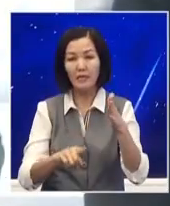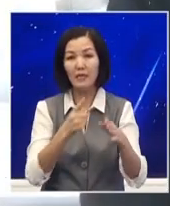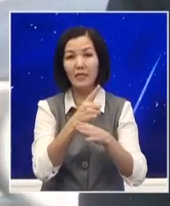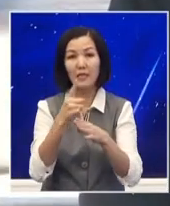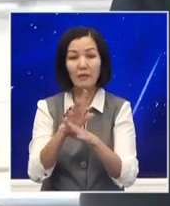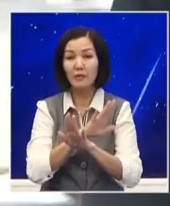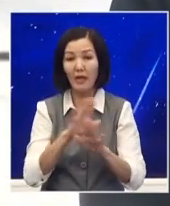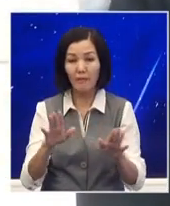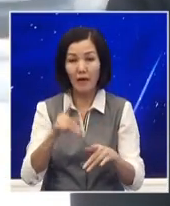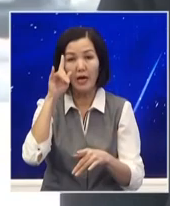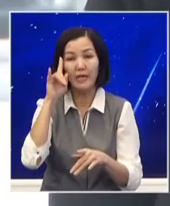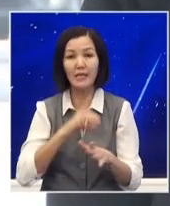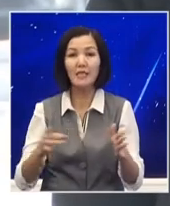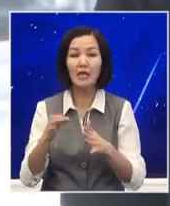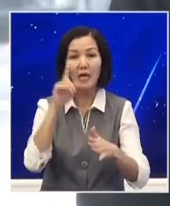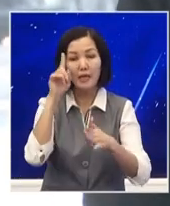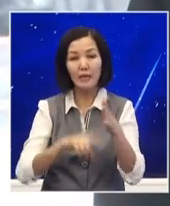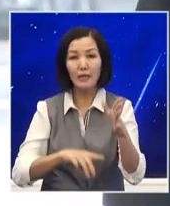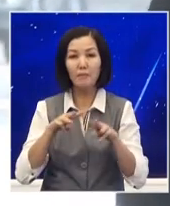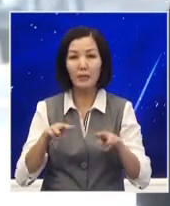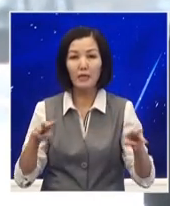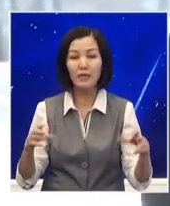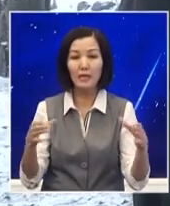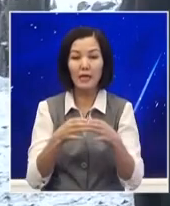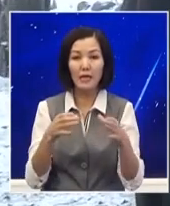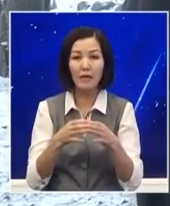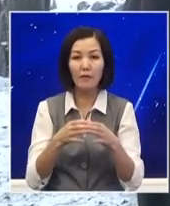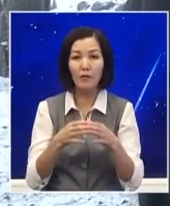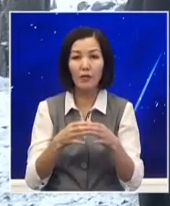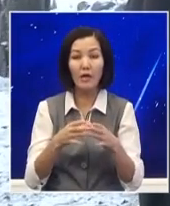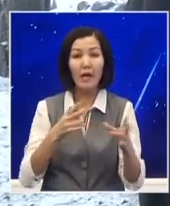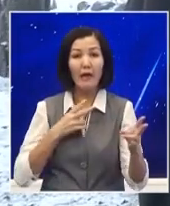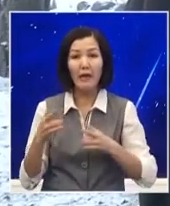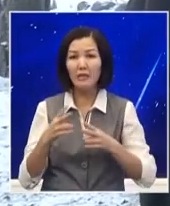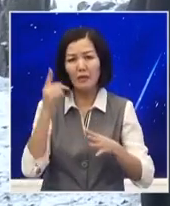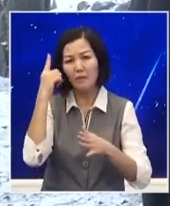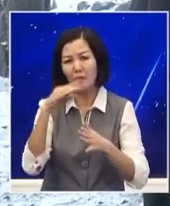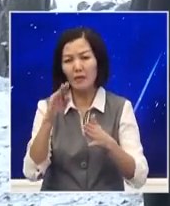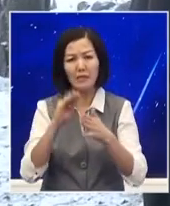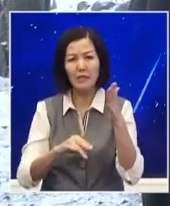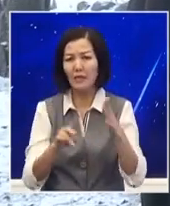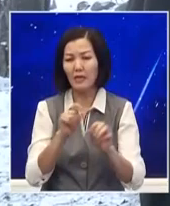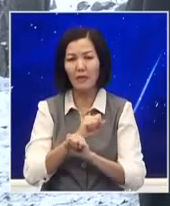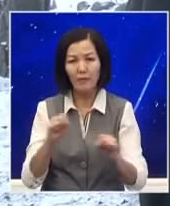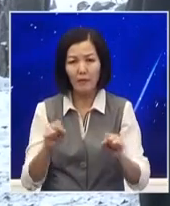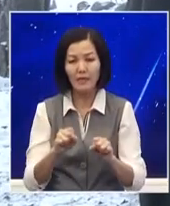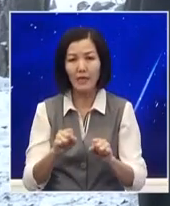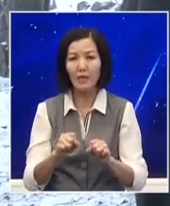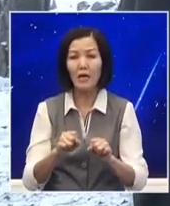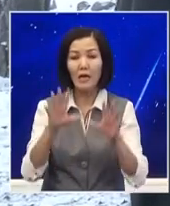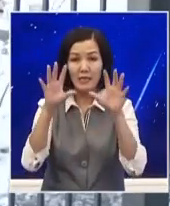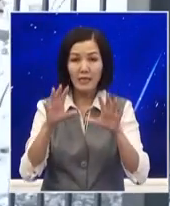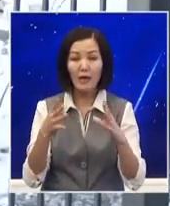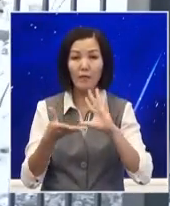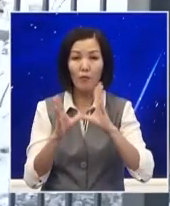салынбаған. Мұны Қазақстан Республикасының дін министрлігі өкілдері бұл діни экстремистік ұйым емес. Сондықтан заң бойынша рұқсат берілгенін айтады.